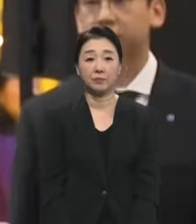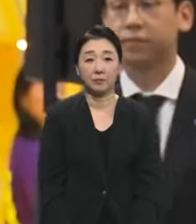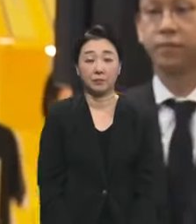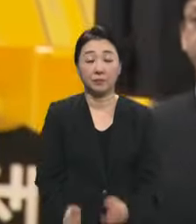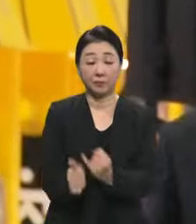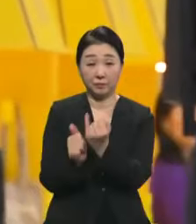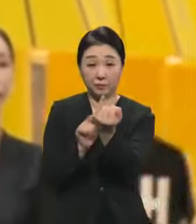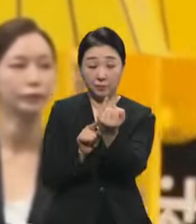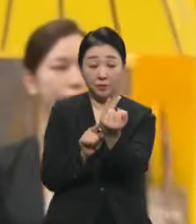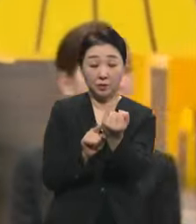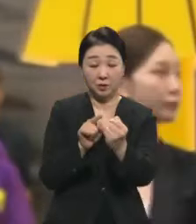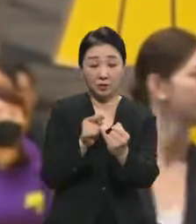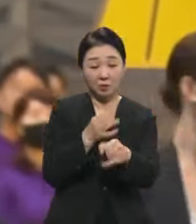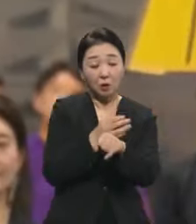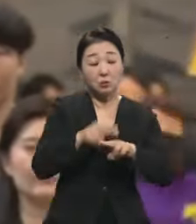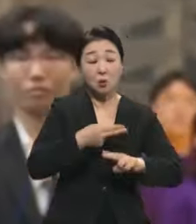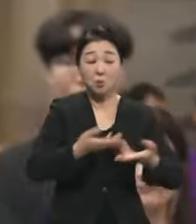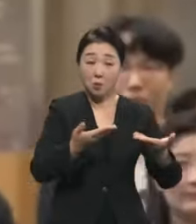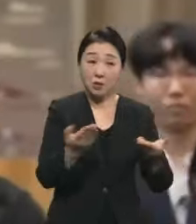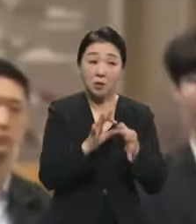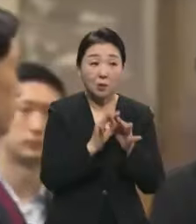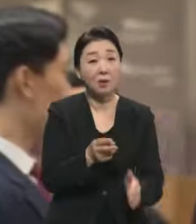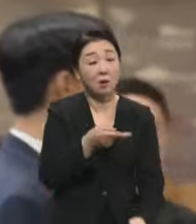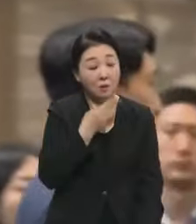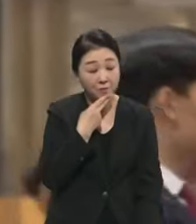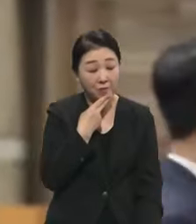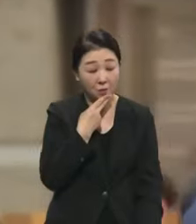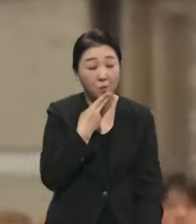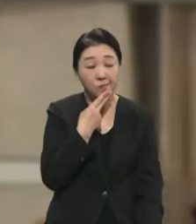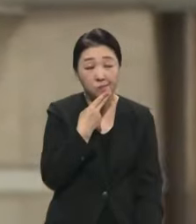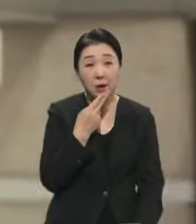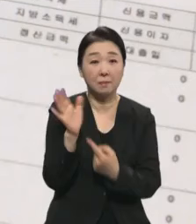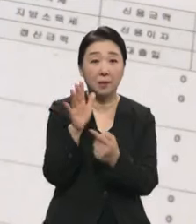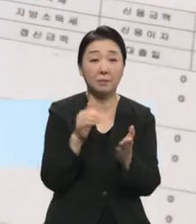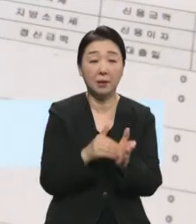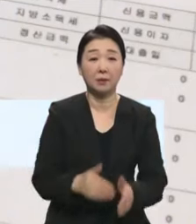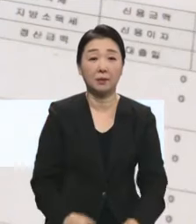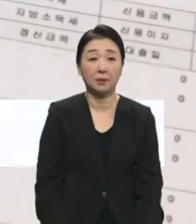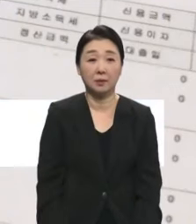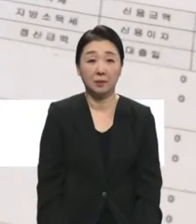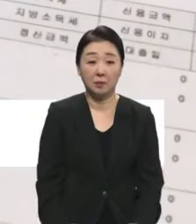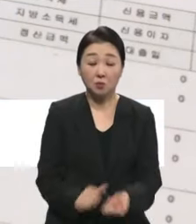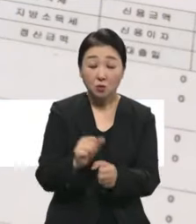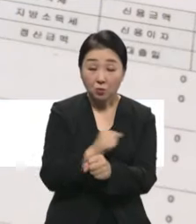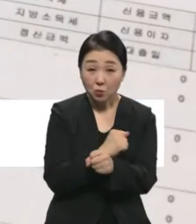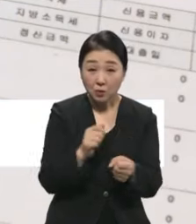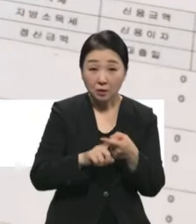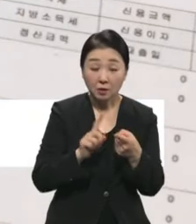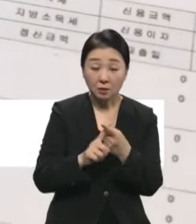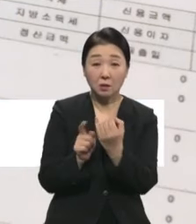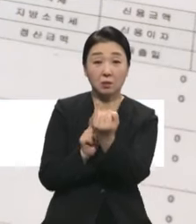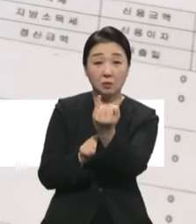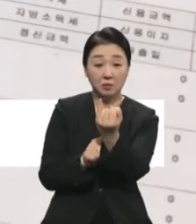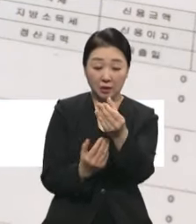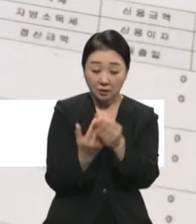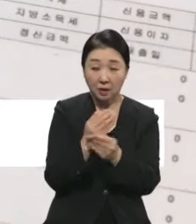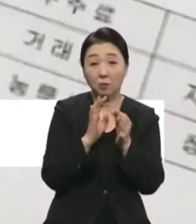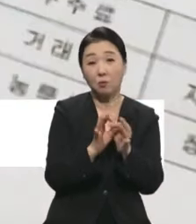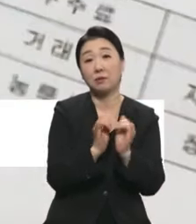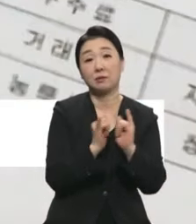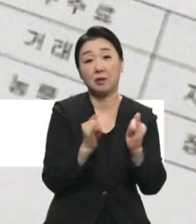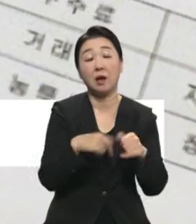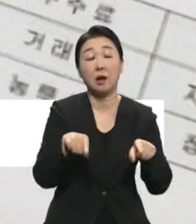여사는 단순 선물로 직무 관련성이 없다고 주장한 것으로 전해졌습니다. 주가 조작에 대해서 김 여사는 사건